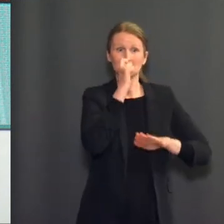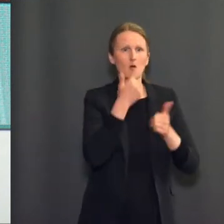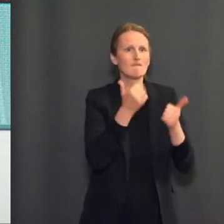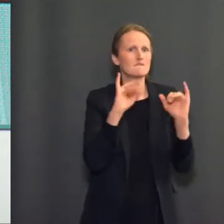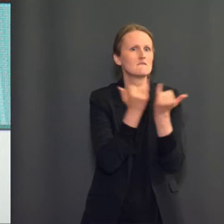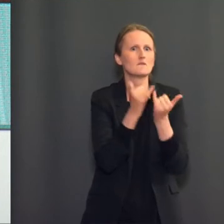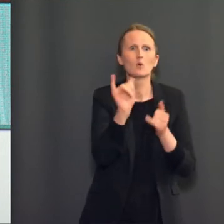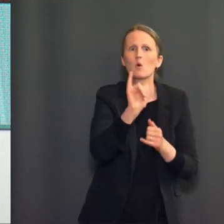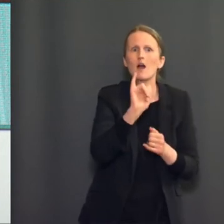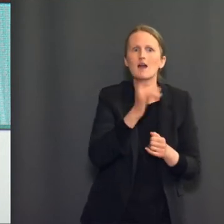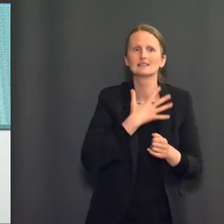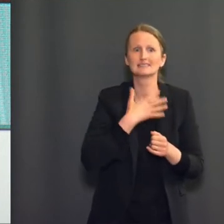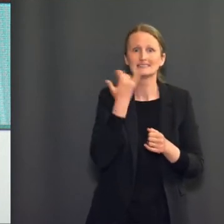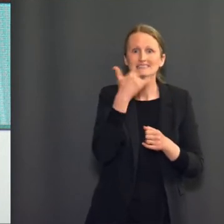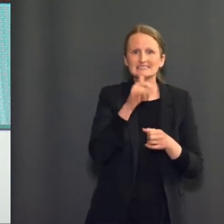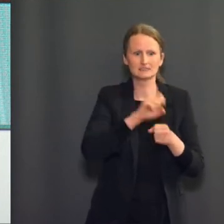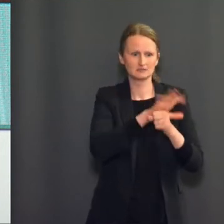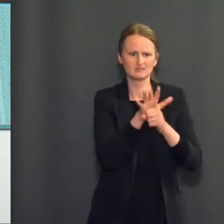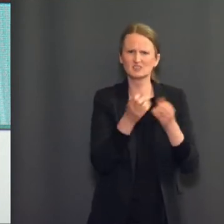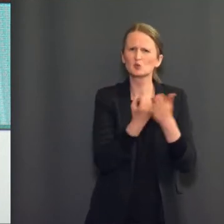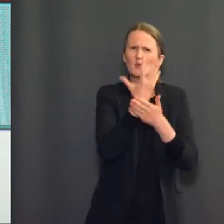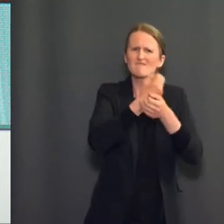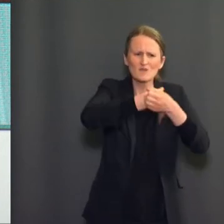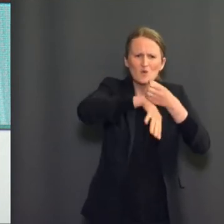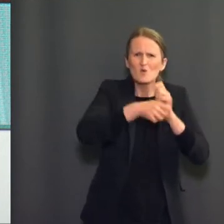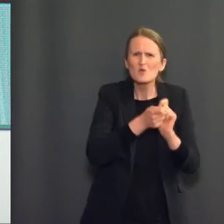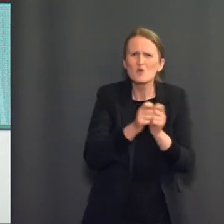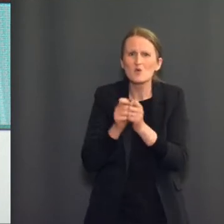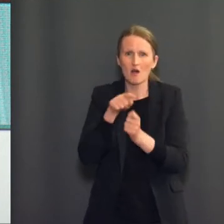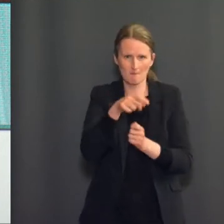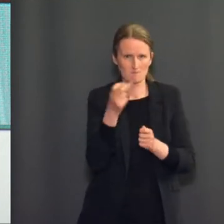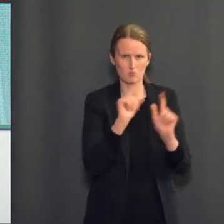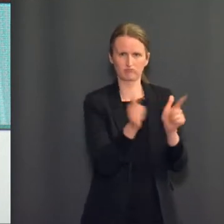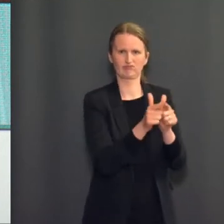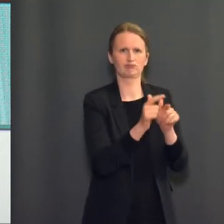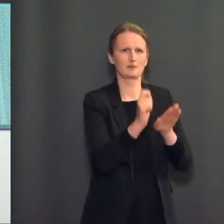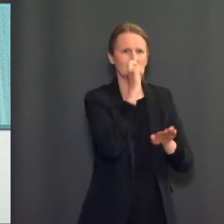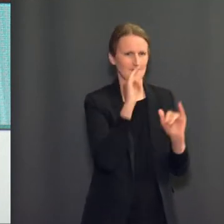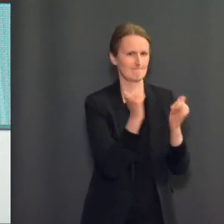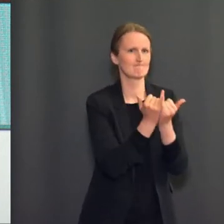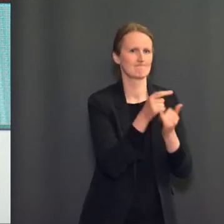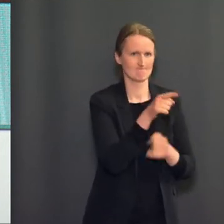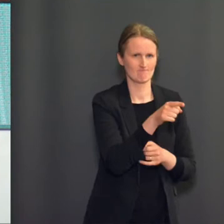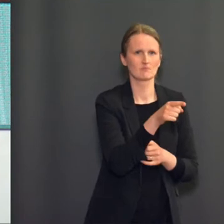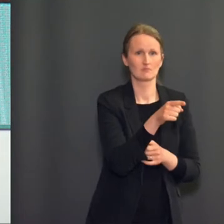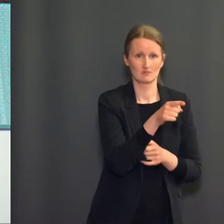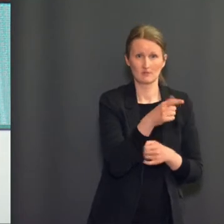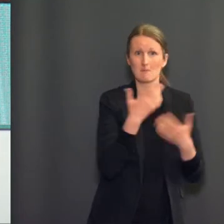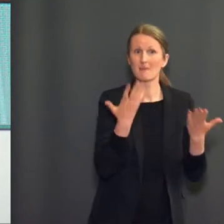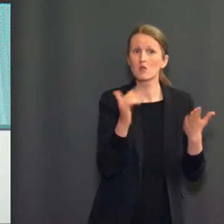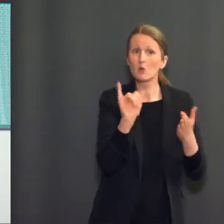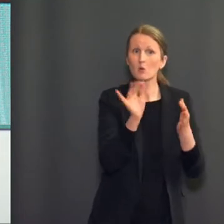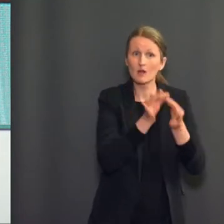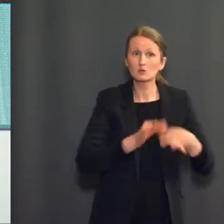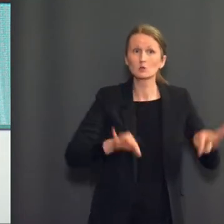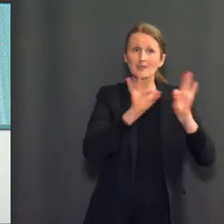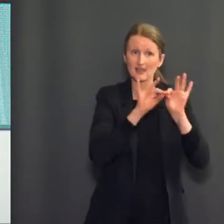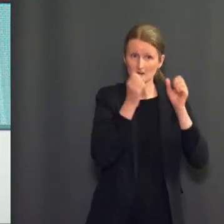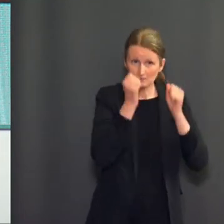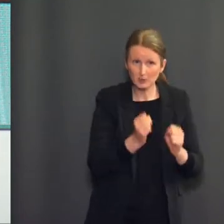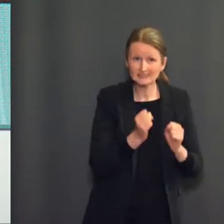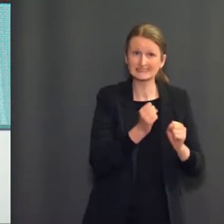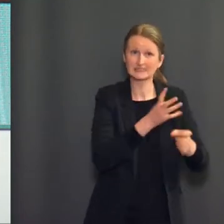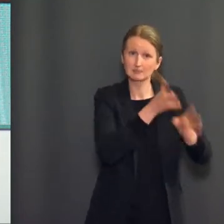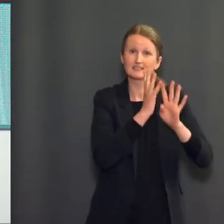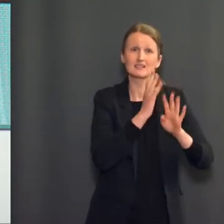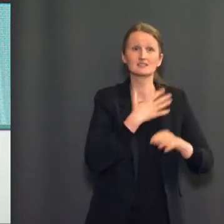Actuellement, notre pays dispose d'une capacité de 150 000 analyses PCR par jour et des centres de testing